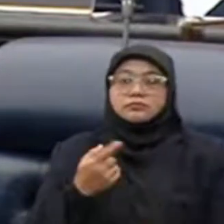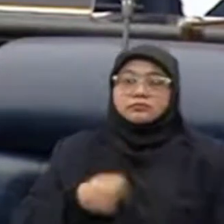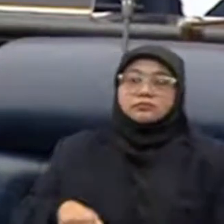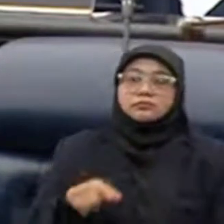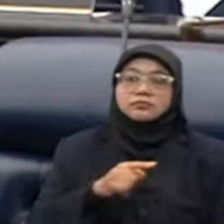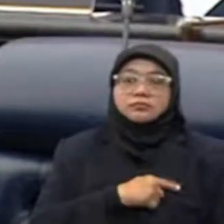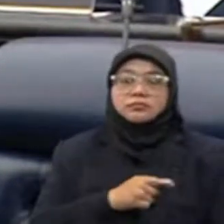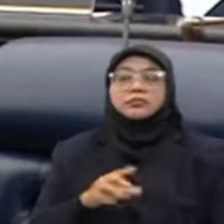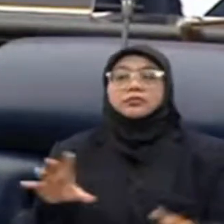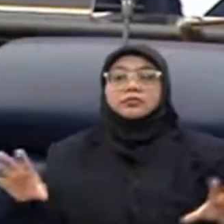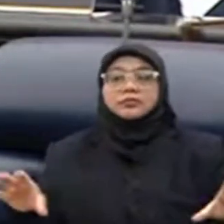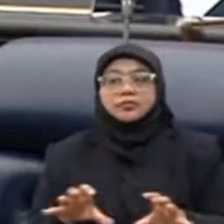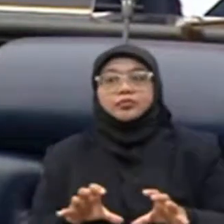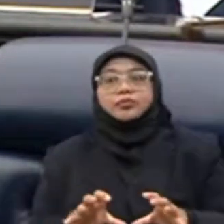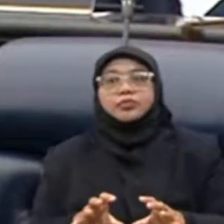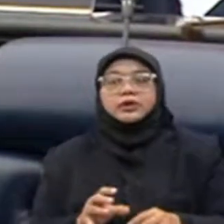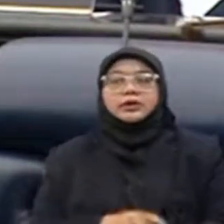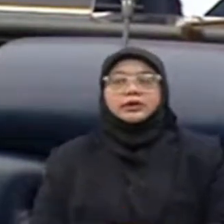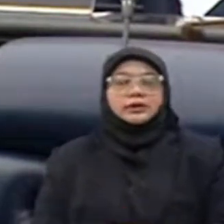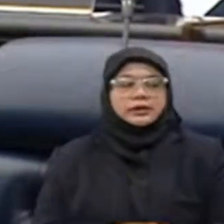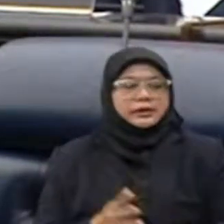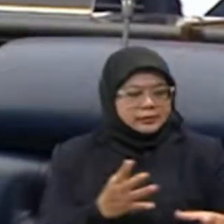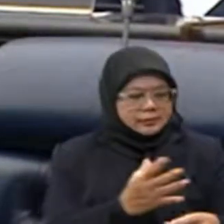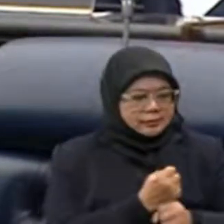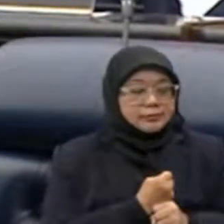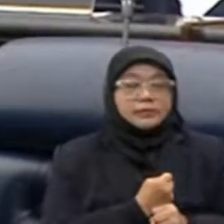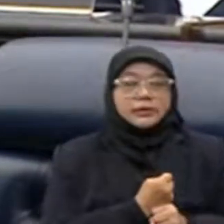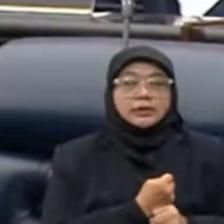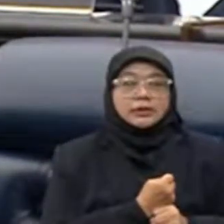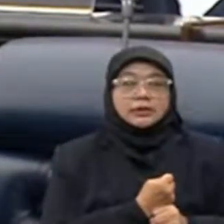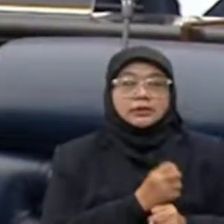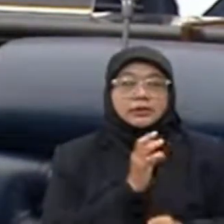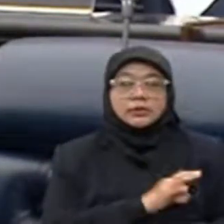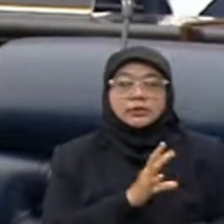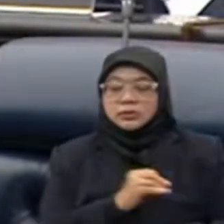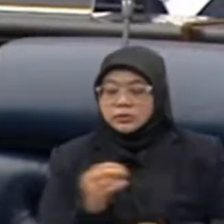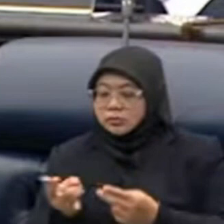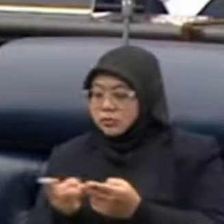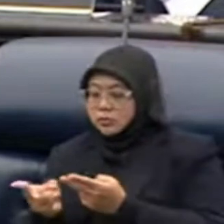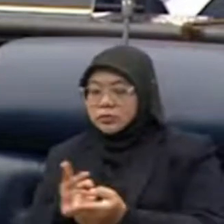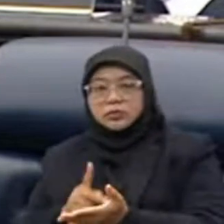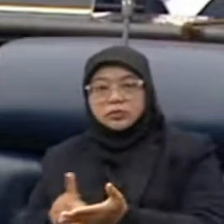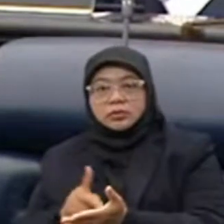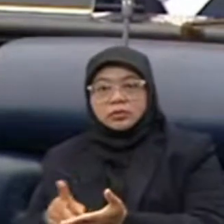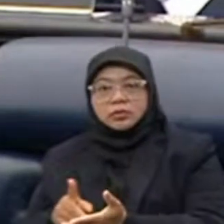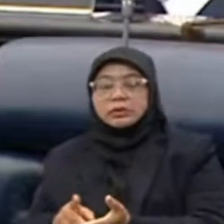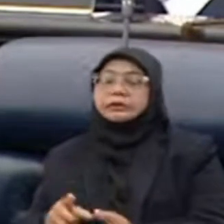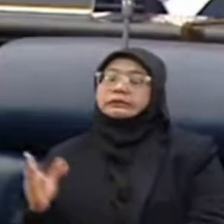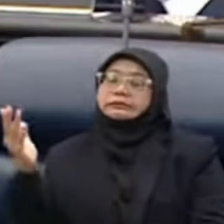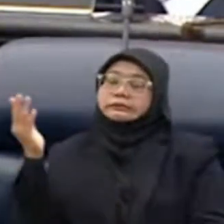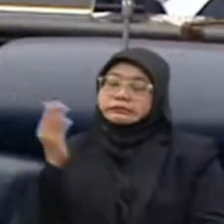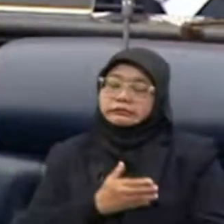melebarkan pendapat kita maka akhirnya belanja mengurus ini juga